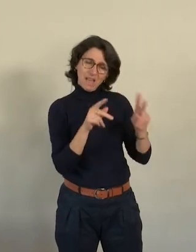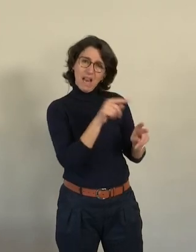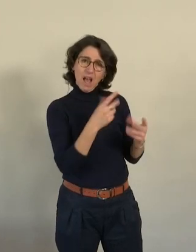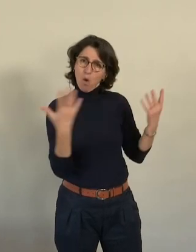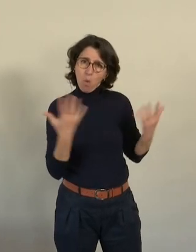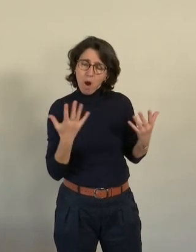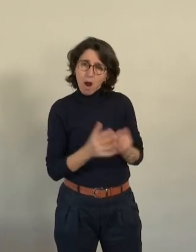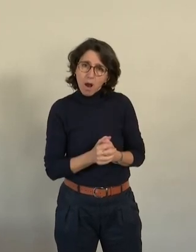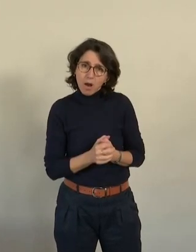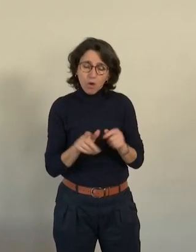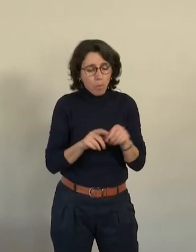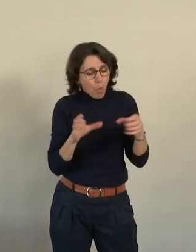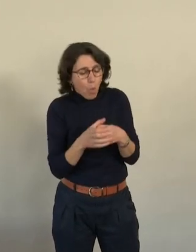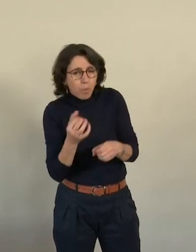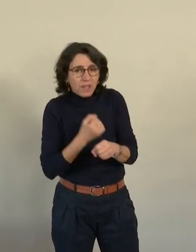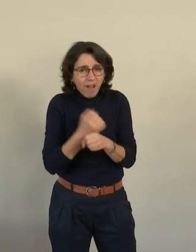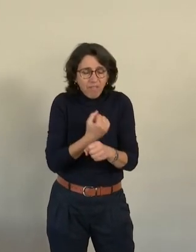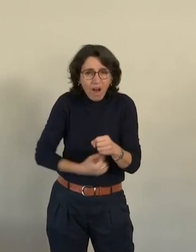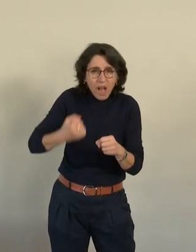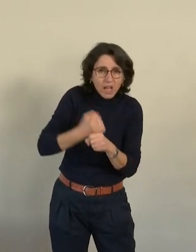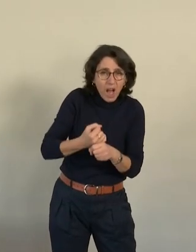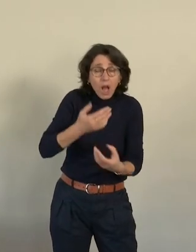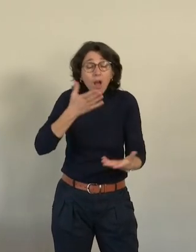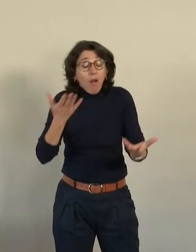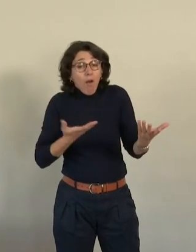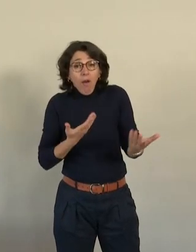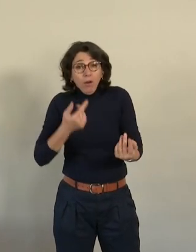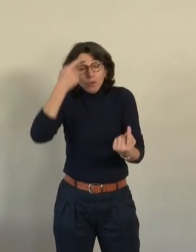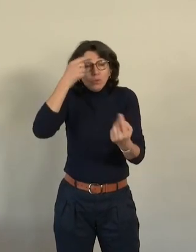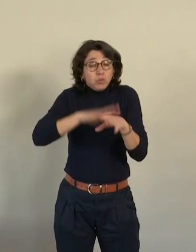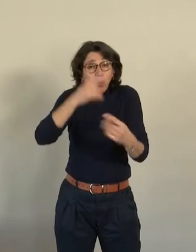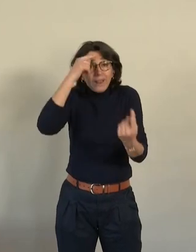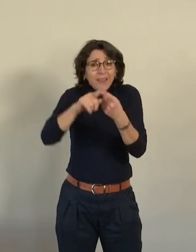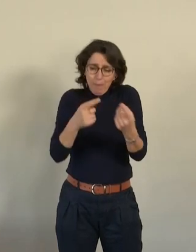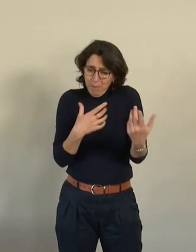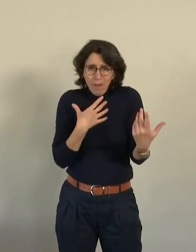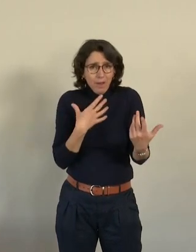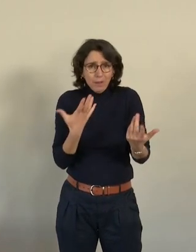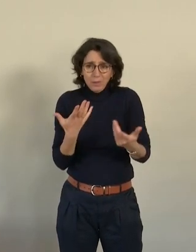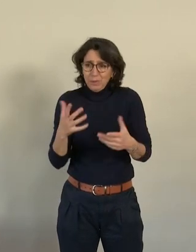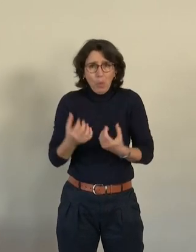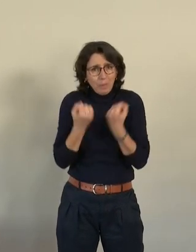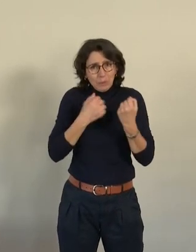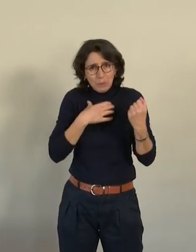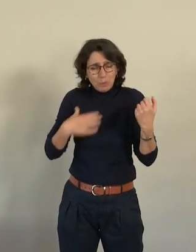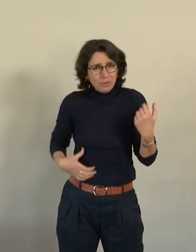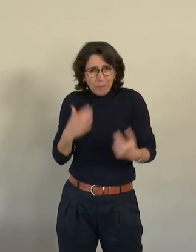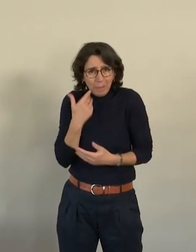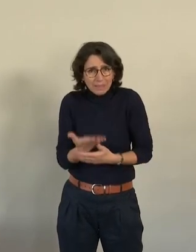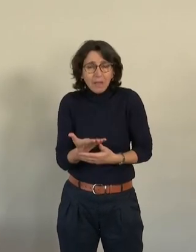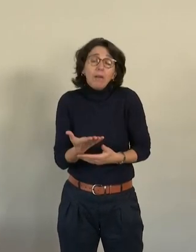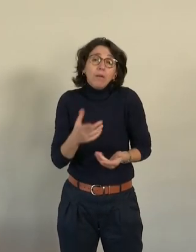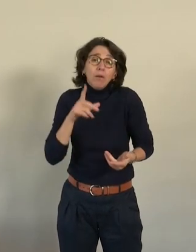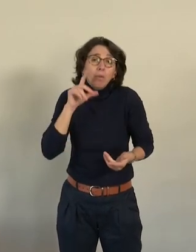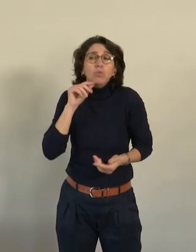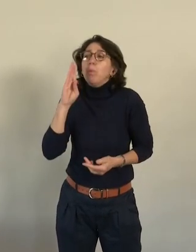être de mettre en place un groupe de travail sur un sujet qui n'est pas de compétence municipale même si ça peut occuper monsieur